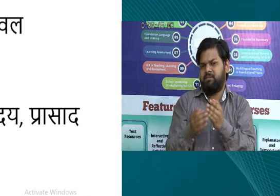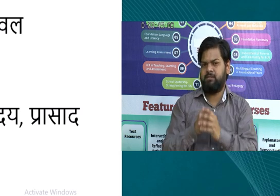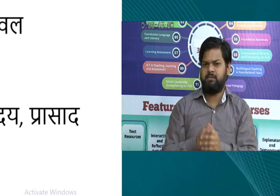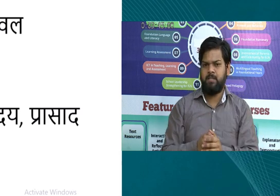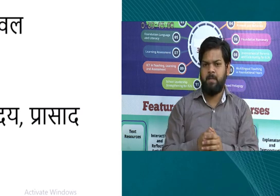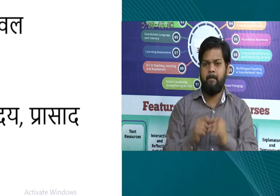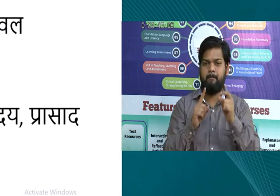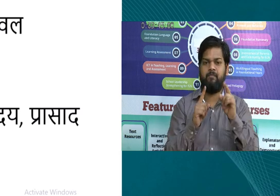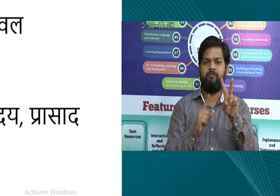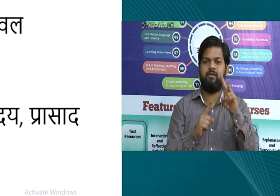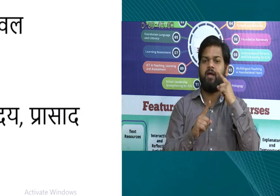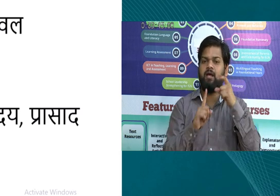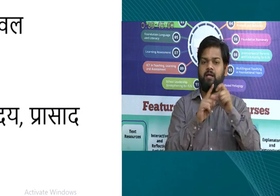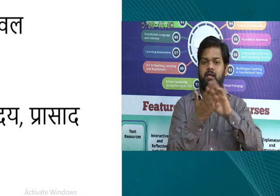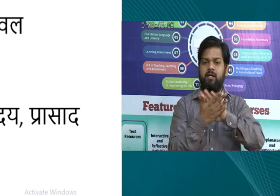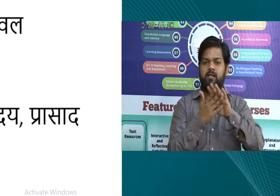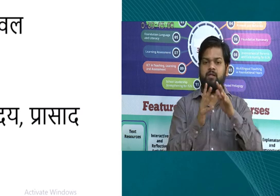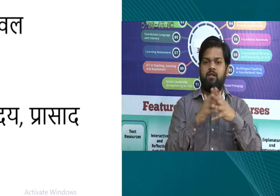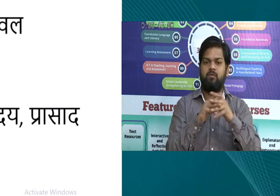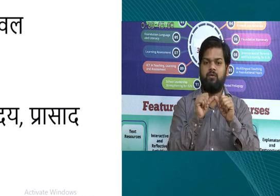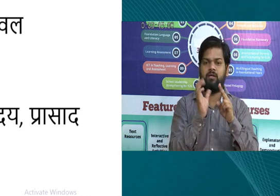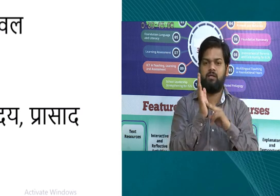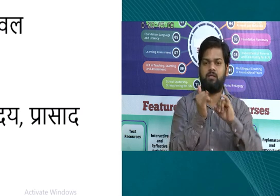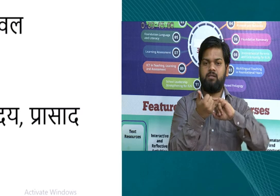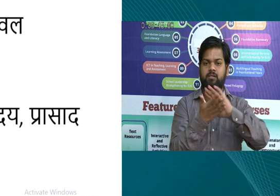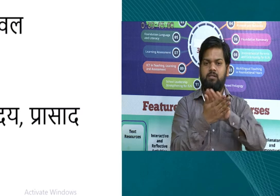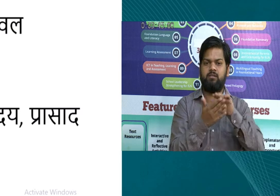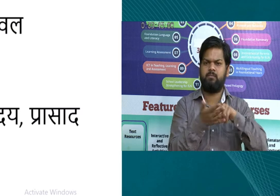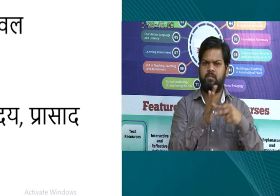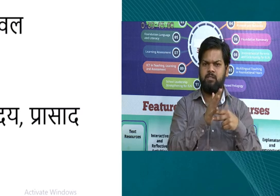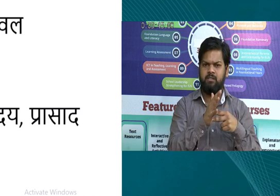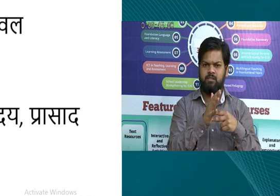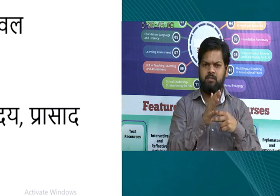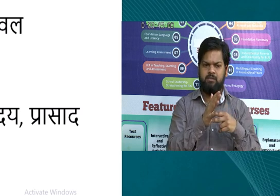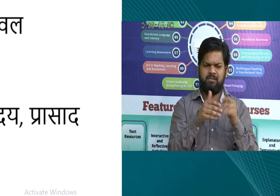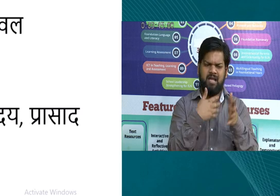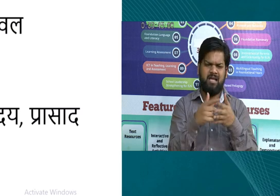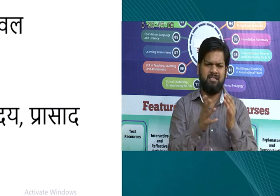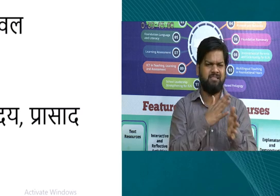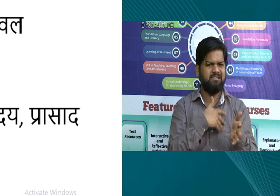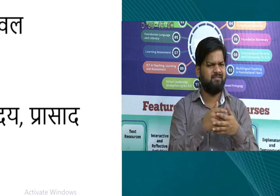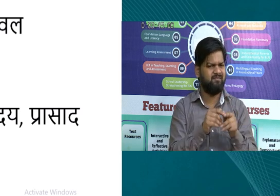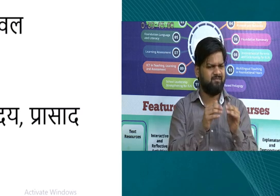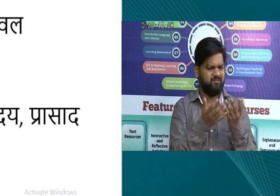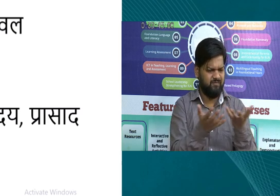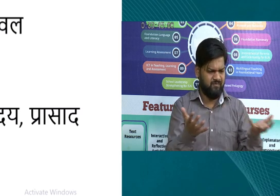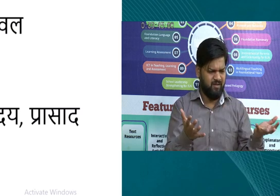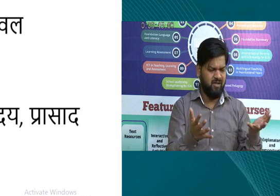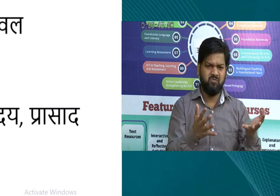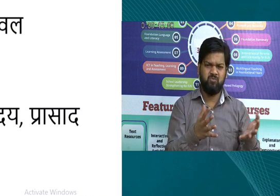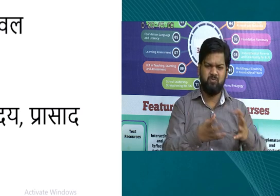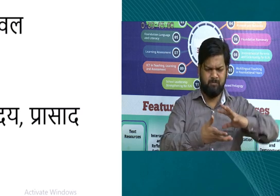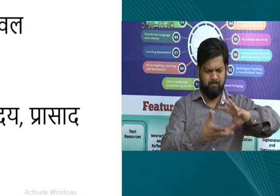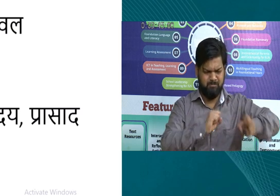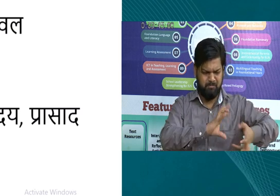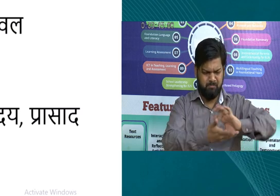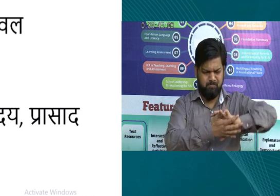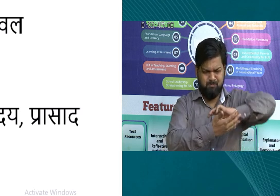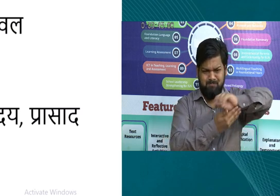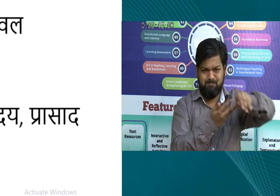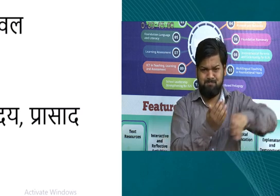गया हो और संघर्ष यानी एक तरह का हत्याकांड और सखी सहेली और फिर अंग्रेजी शब्द फिर से ए जाता